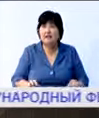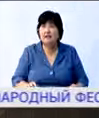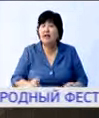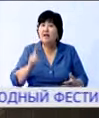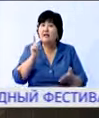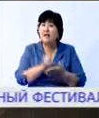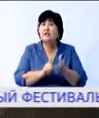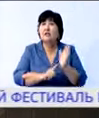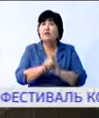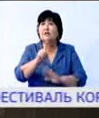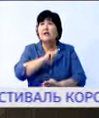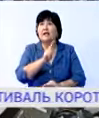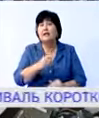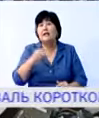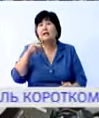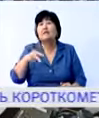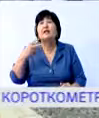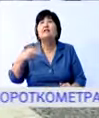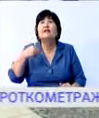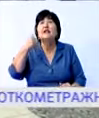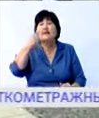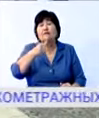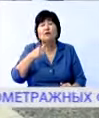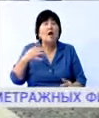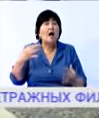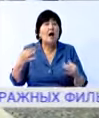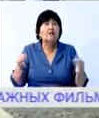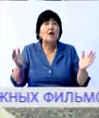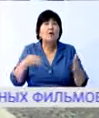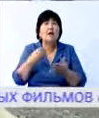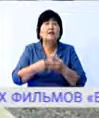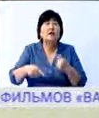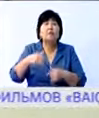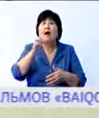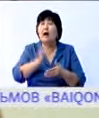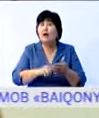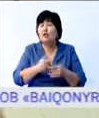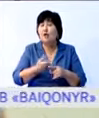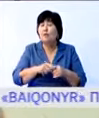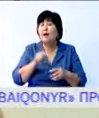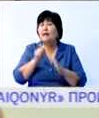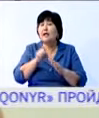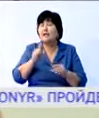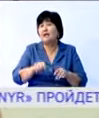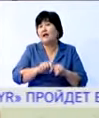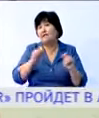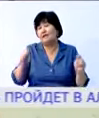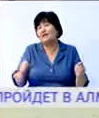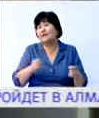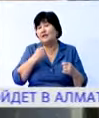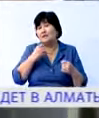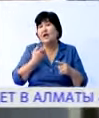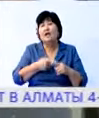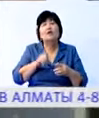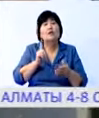должны вступить в силу с 2020 года. Освобождение малого бизнеса от налога, по мнению экспертов, воздастся сторицей.